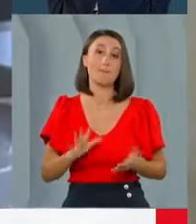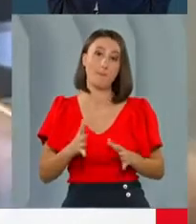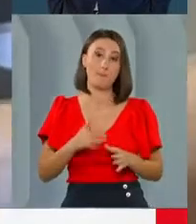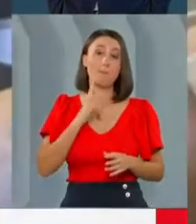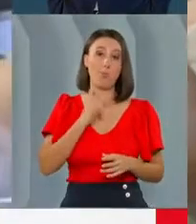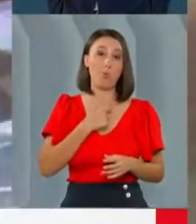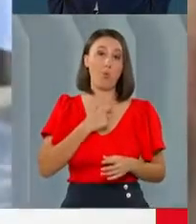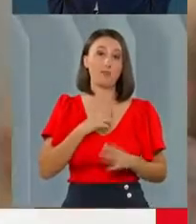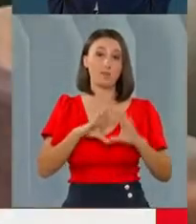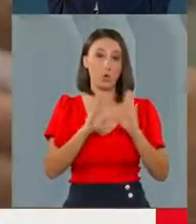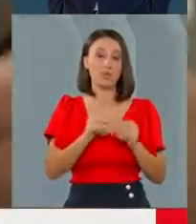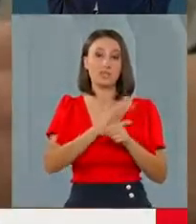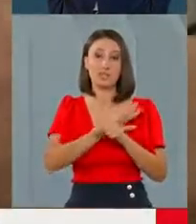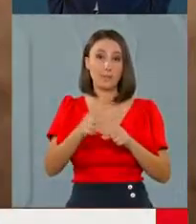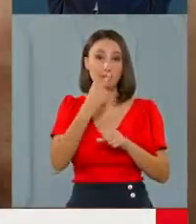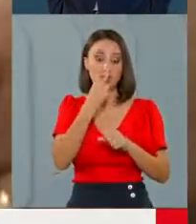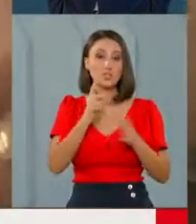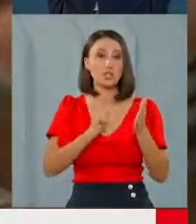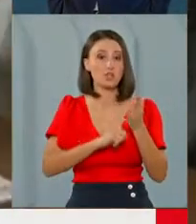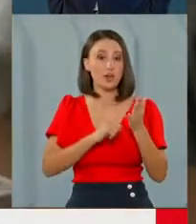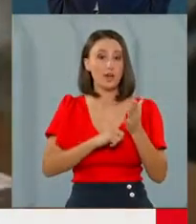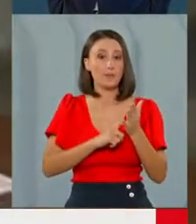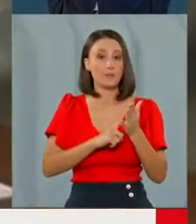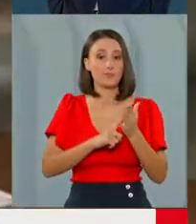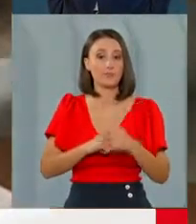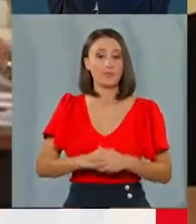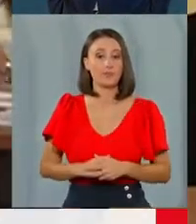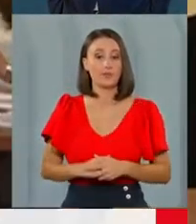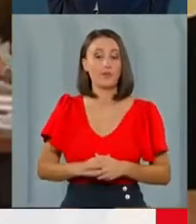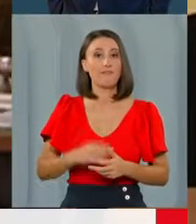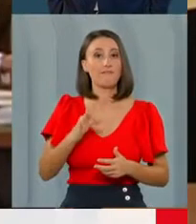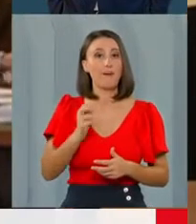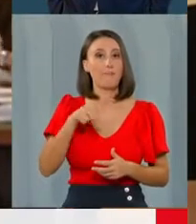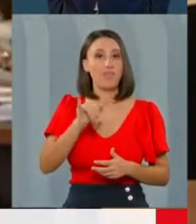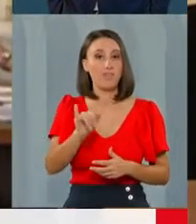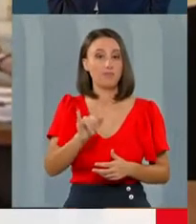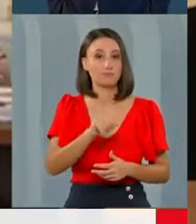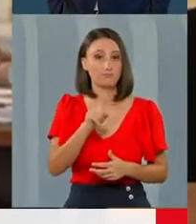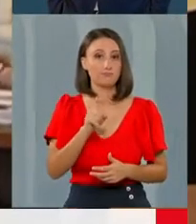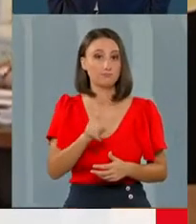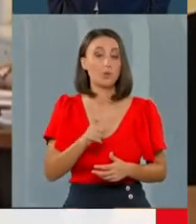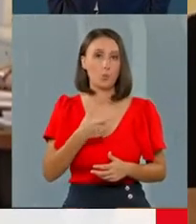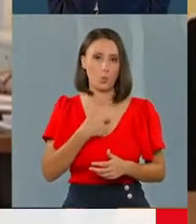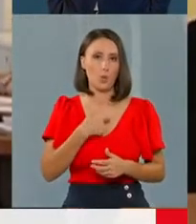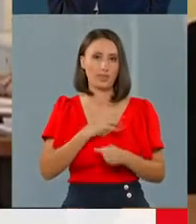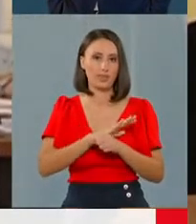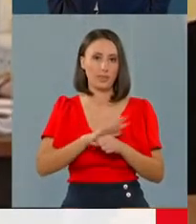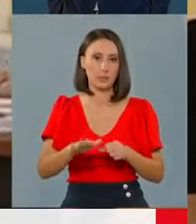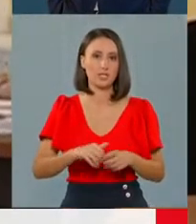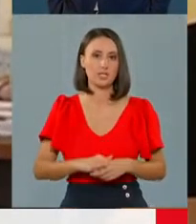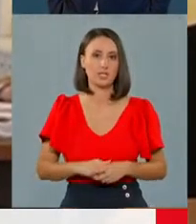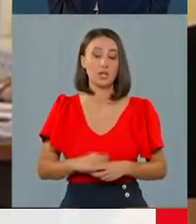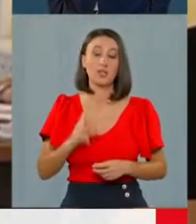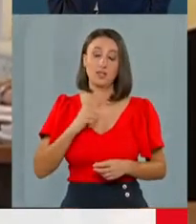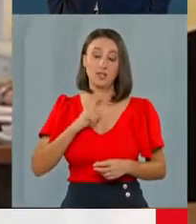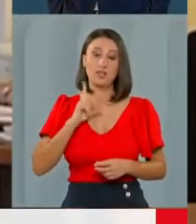România să îndeplinească aceste cerințe, doleanțe, dacă vreți, ale Fondului Monetar Internațional? Să stabilim inflația în